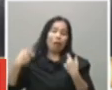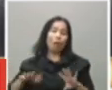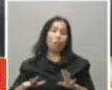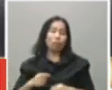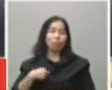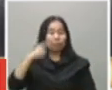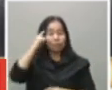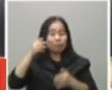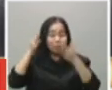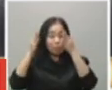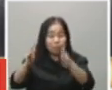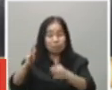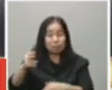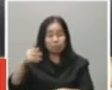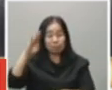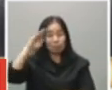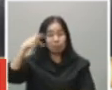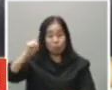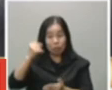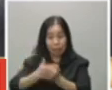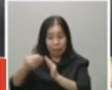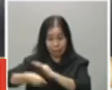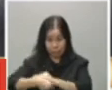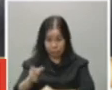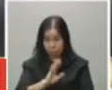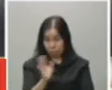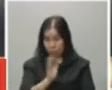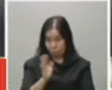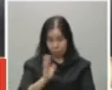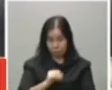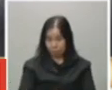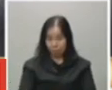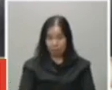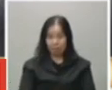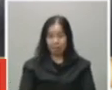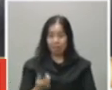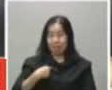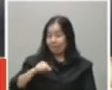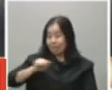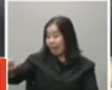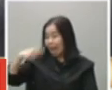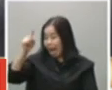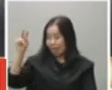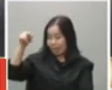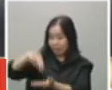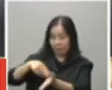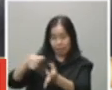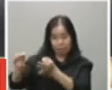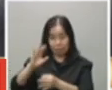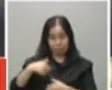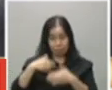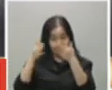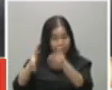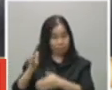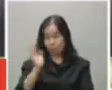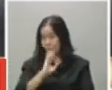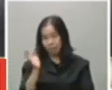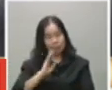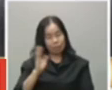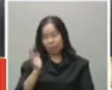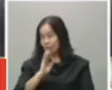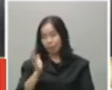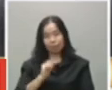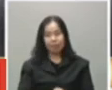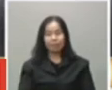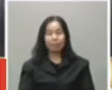ทธ์เรื่องรับผลประโยชน์นะครับแล้วกรุณาอย่าไปสั่งให้ใครลุกขึ้นมาชี้แจงนะครับไม่ได้กล่าวหาท่านเรื่องนั้นแต่ถ้